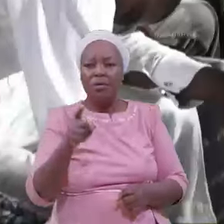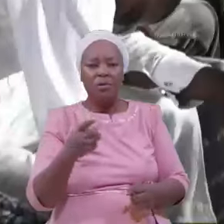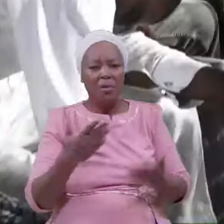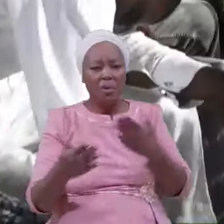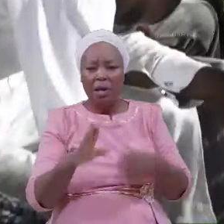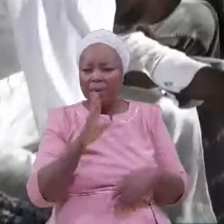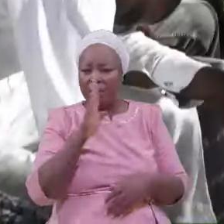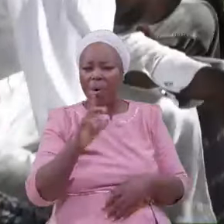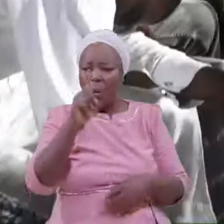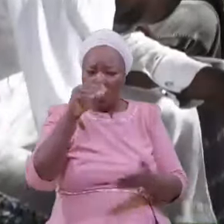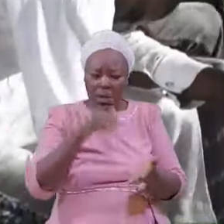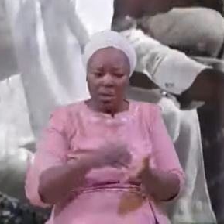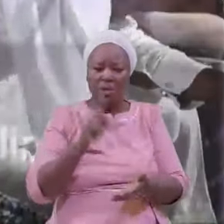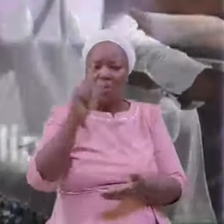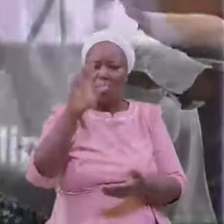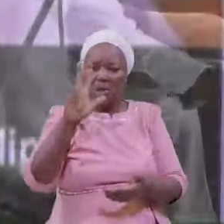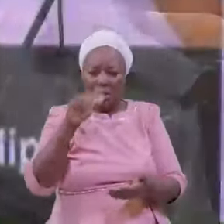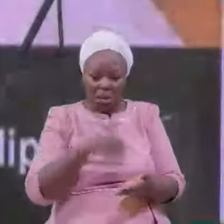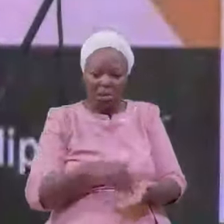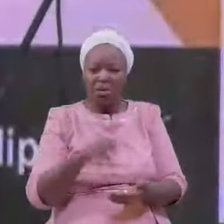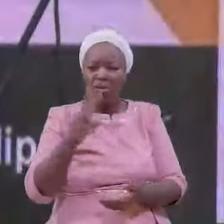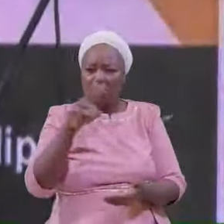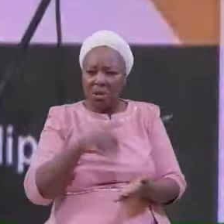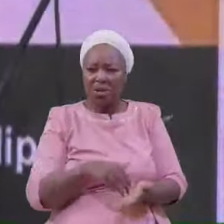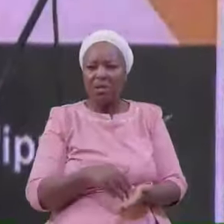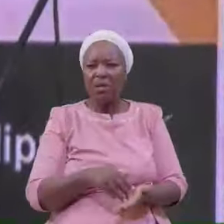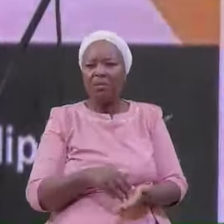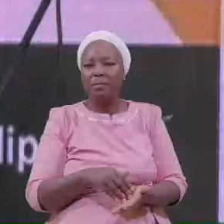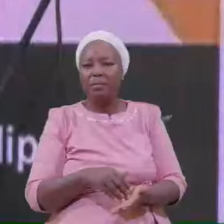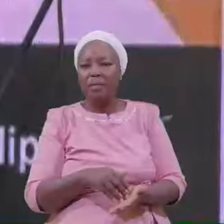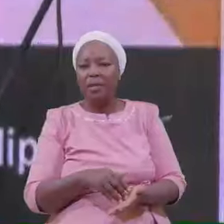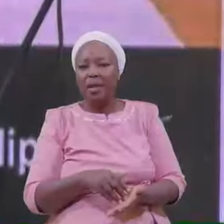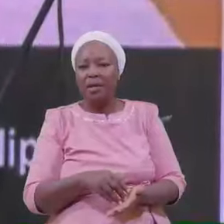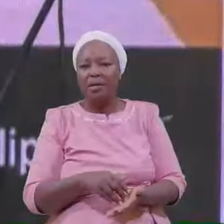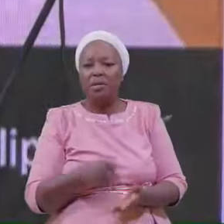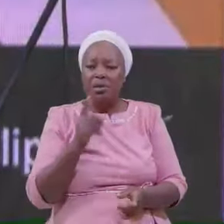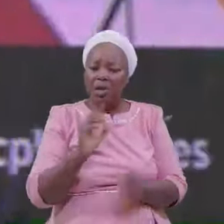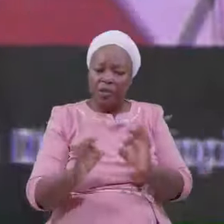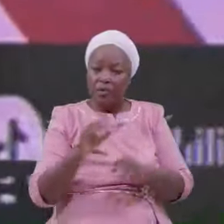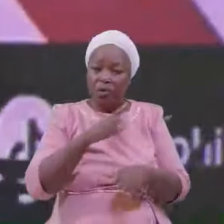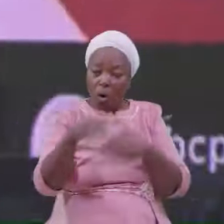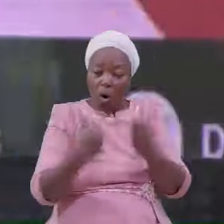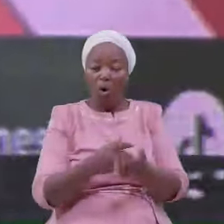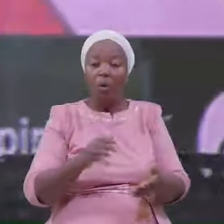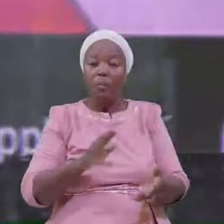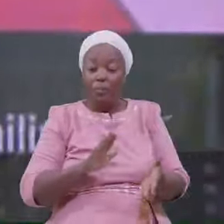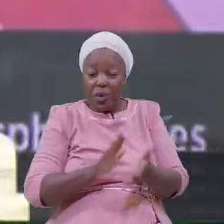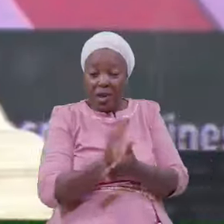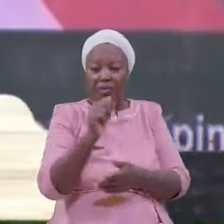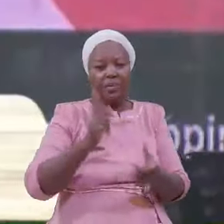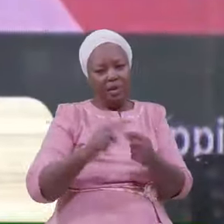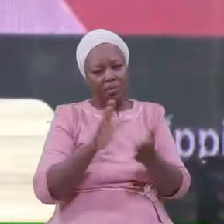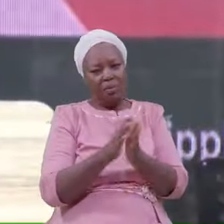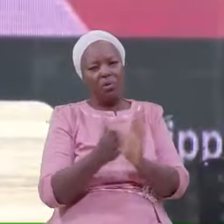2,000, 3,000, 1,000, 2,000, 3,000, you get saved. Pagka ikaw nanampalataya sa